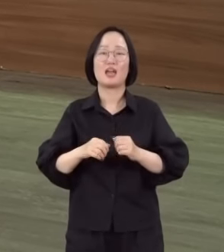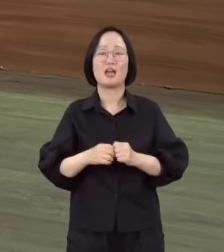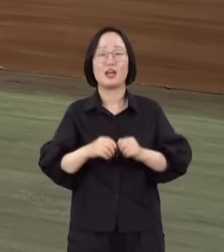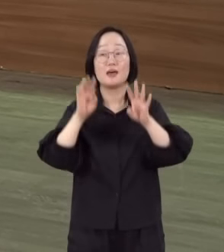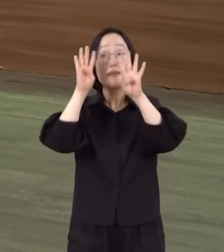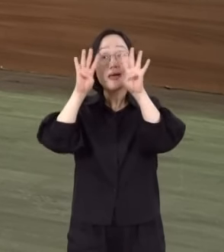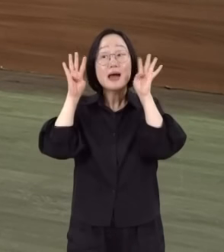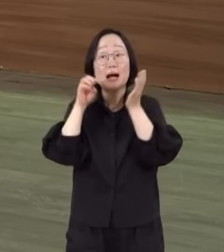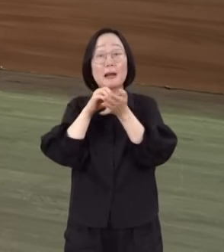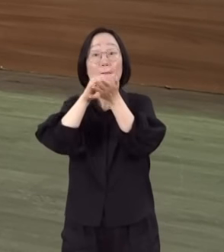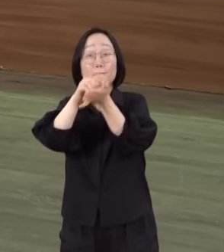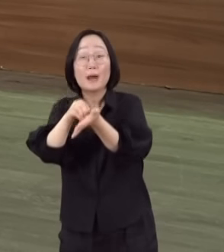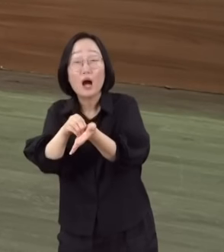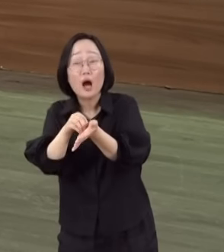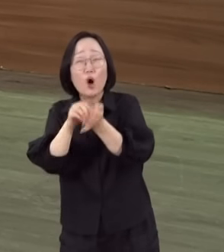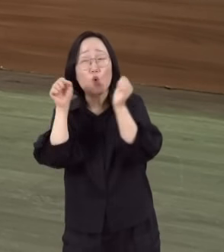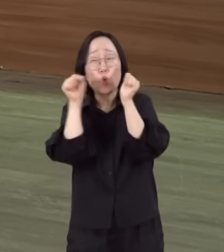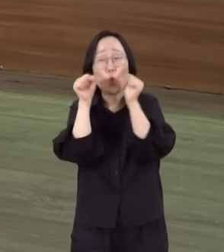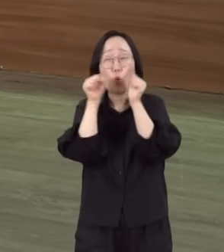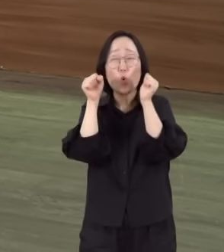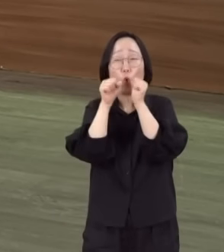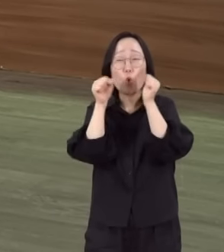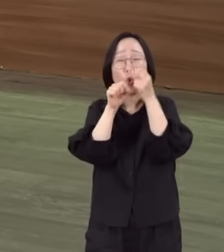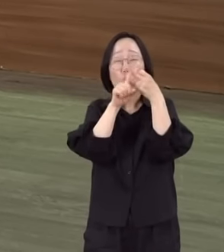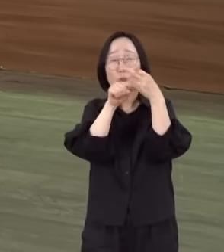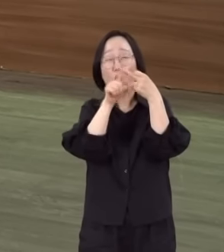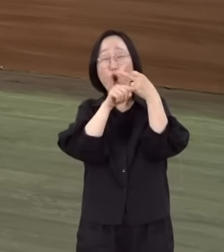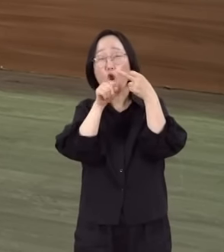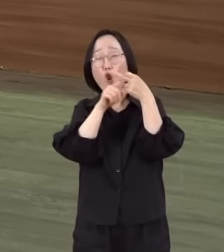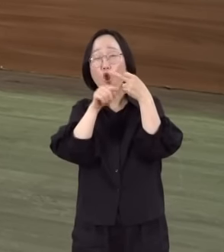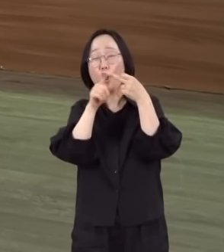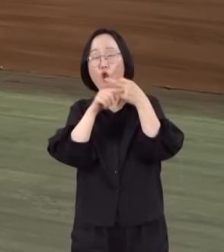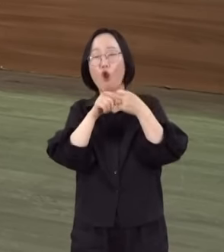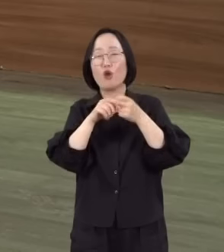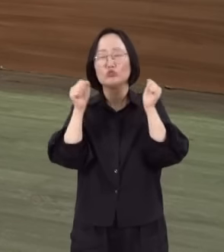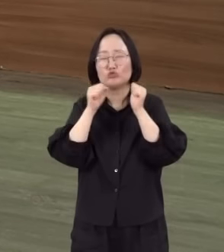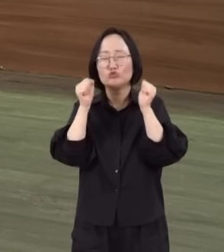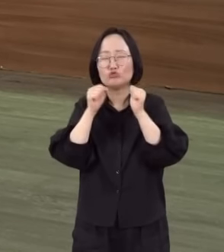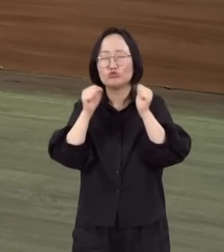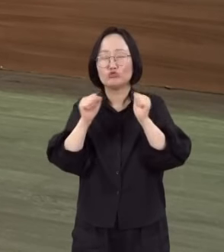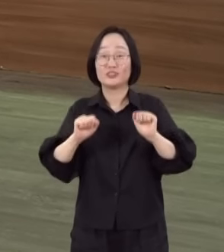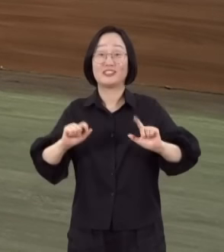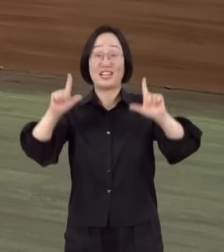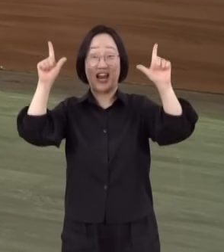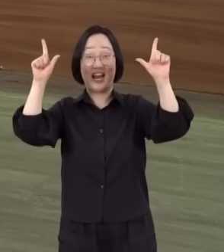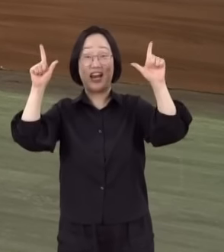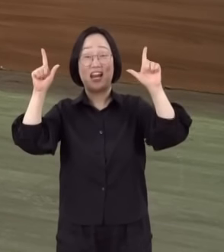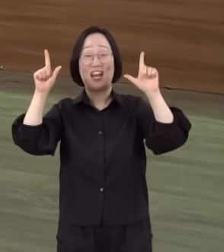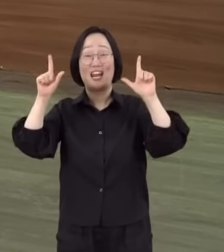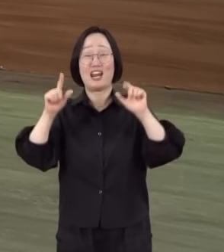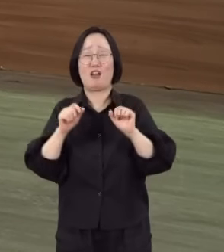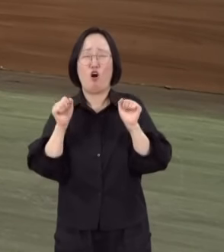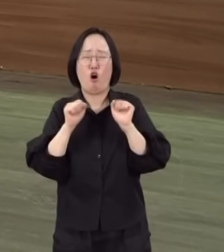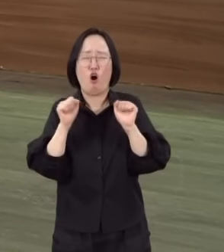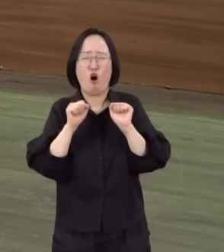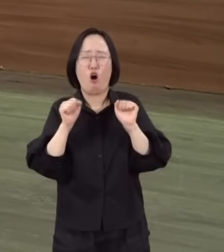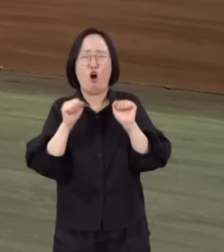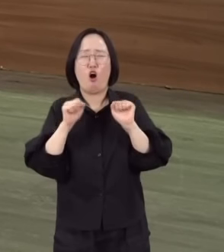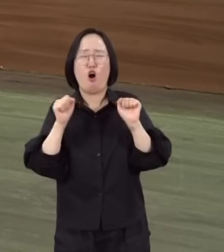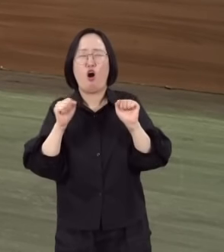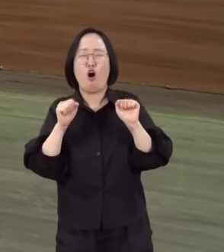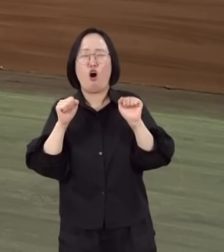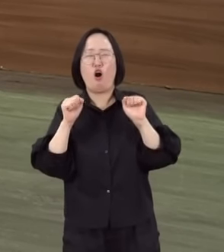12월 겨울이었다고 합니다 대학 입학을 코앞에 둔 아주 추